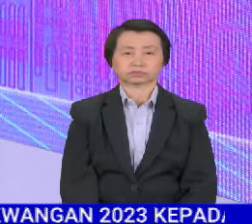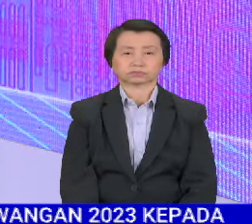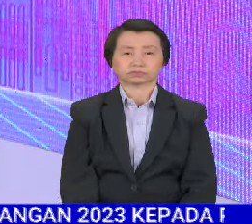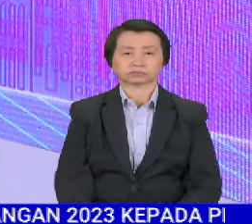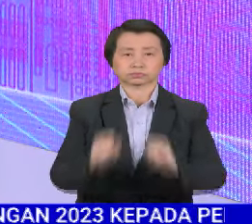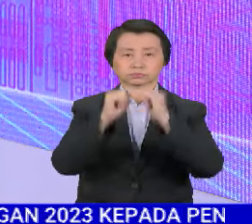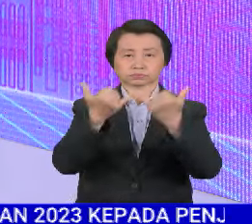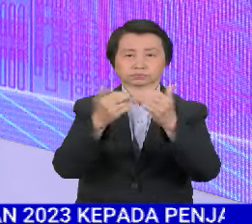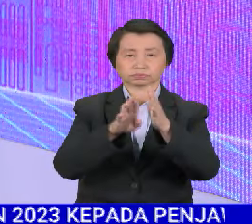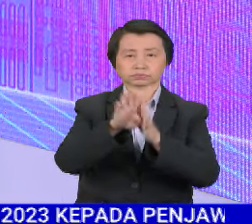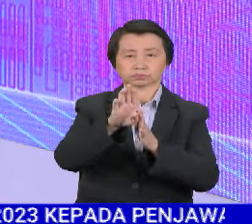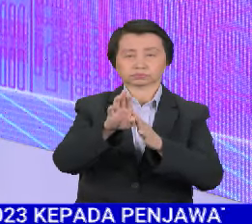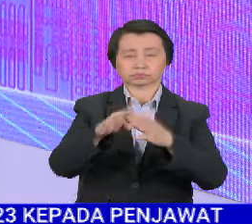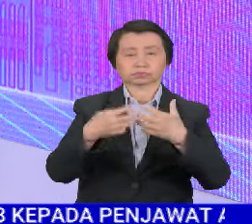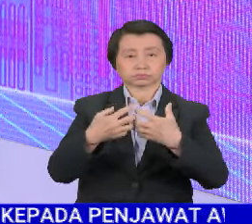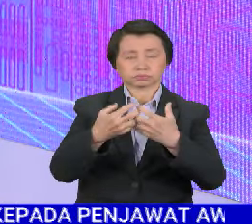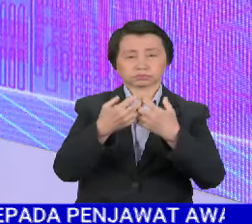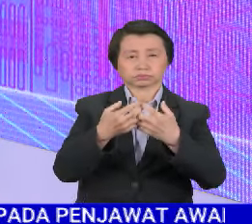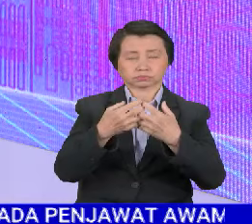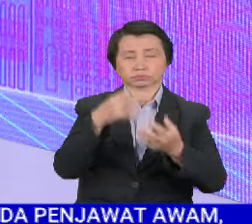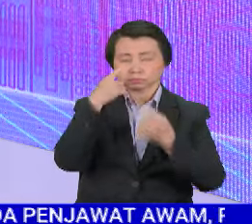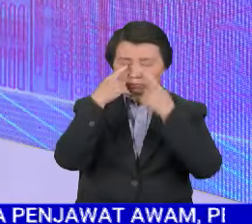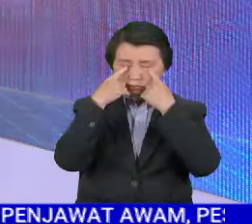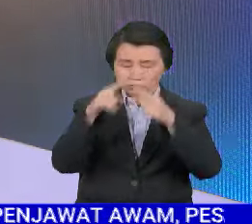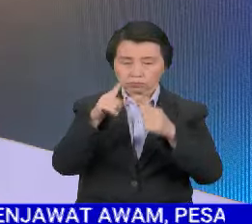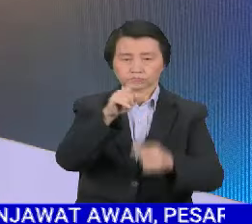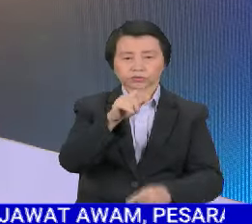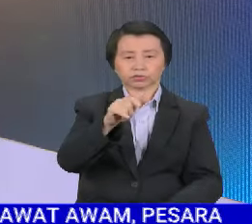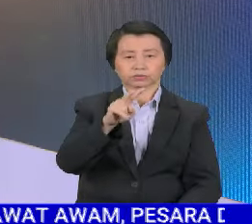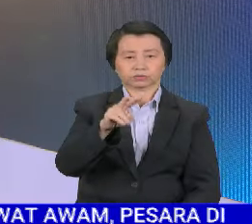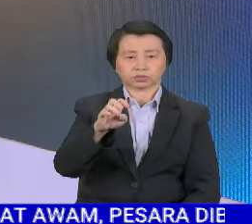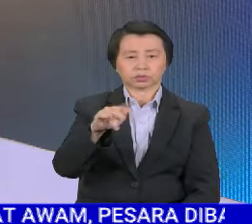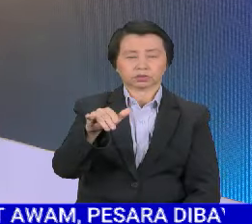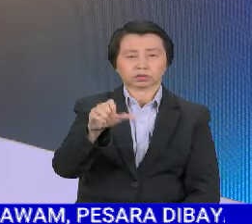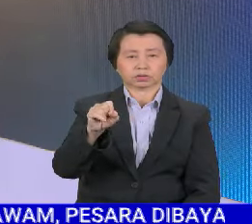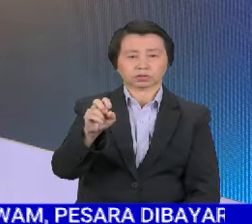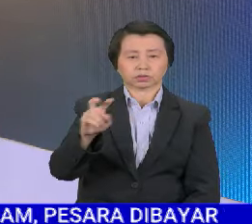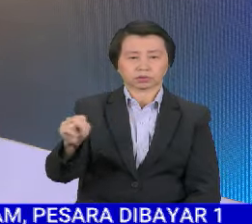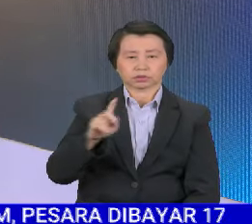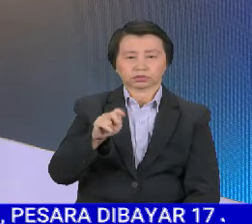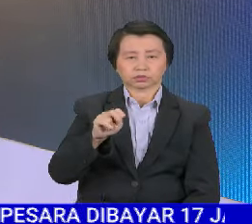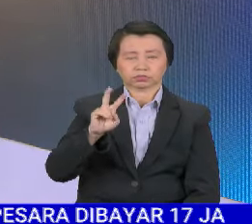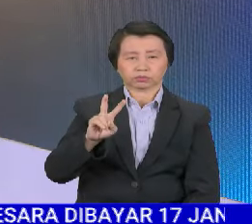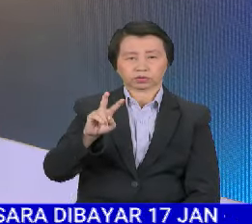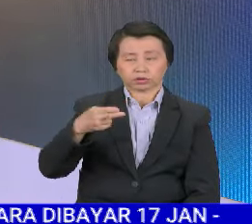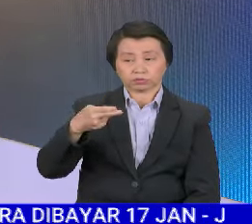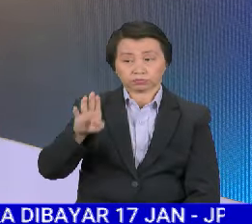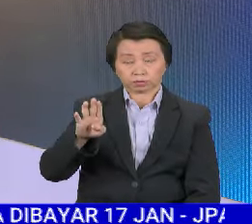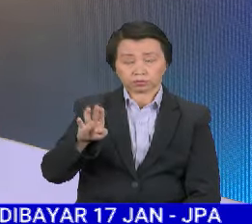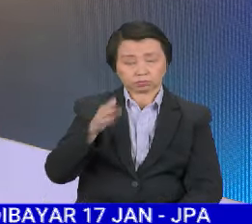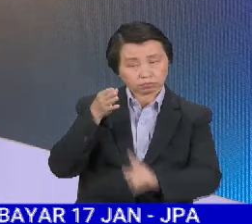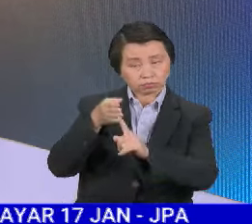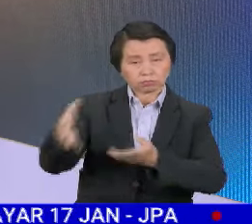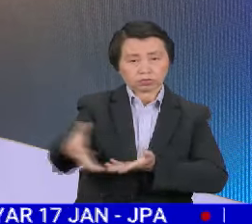Saudara Syarikat Pembangunan dan Pembuatan Mesin Penglihatan TT Vision Holdings Berhad TTVHB menyasarkan